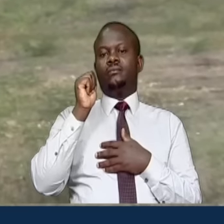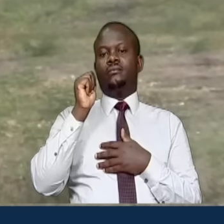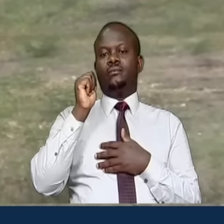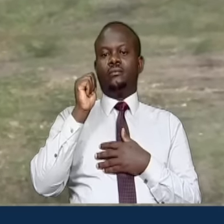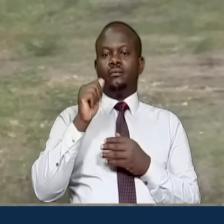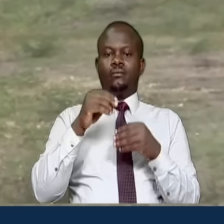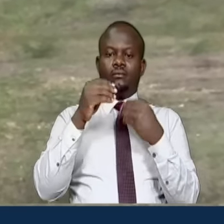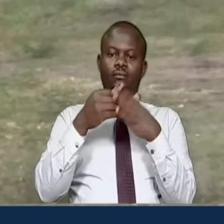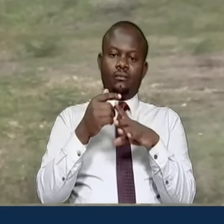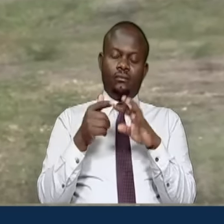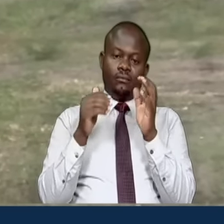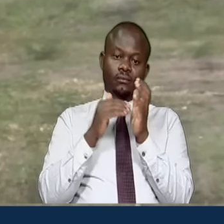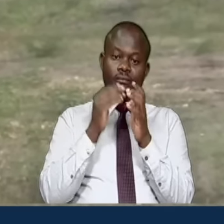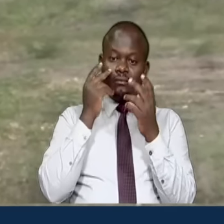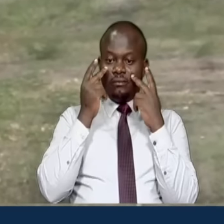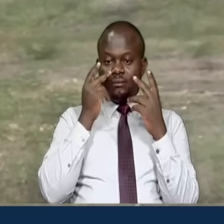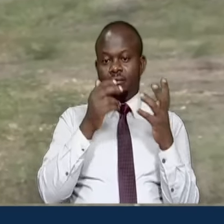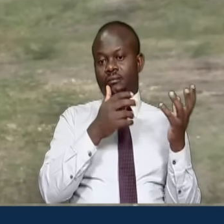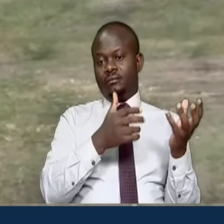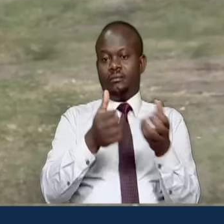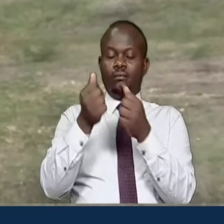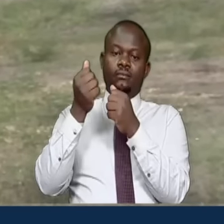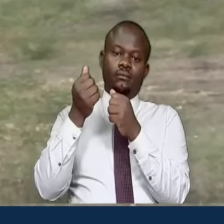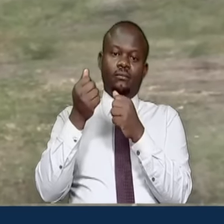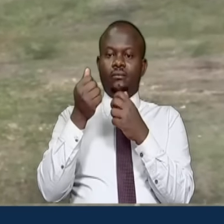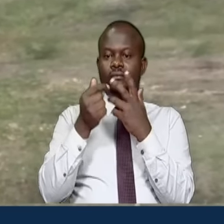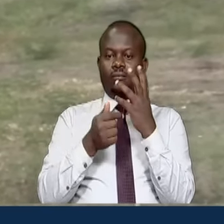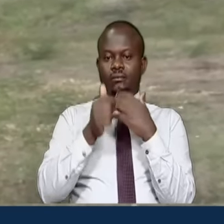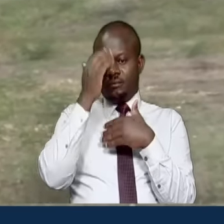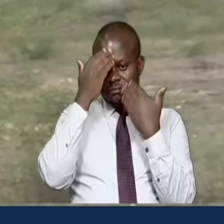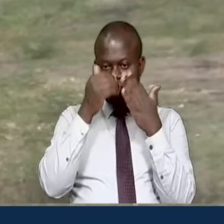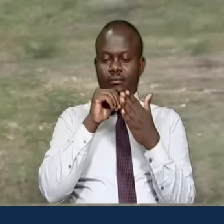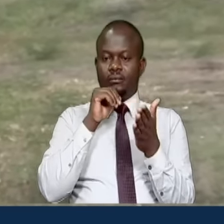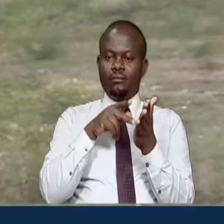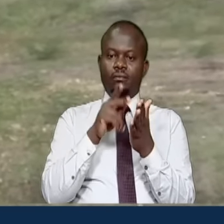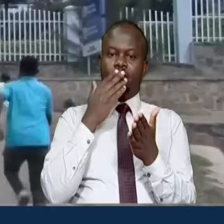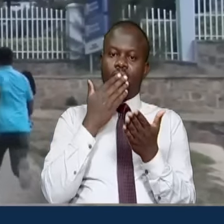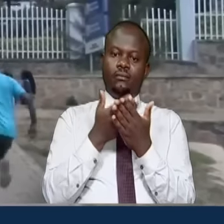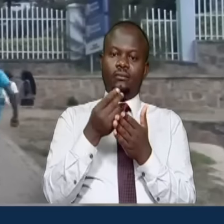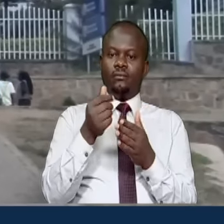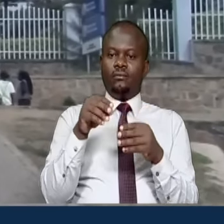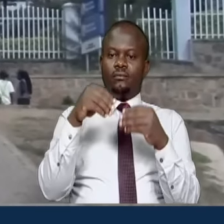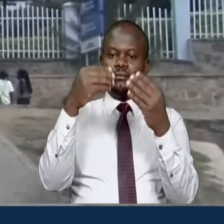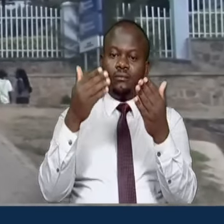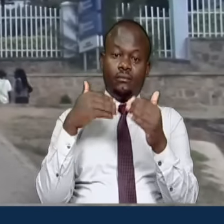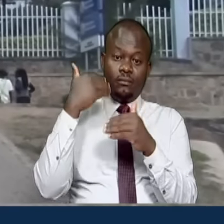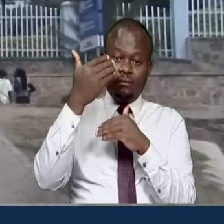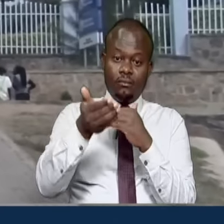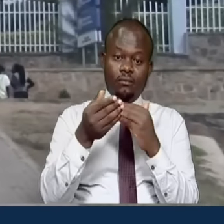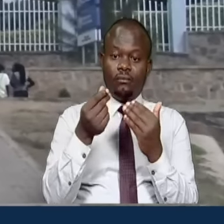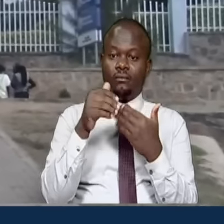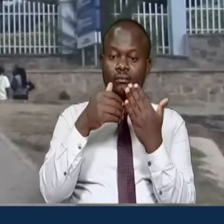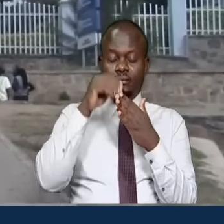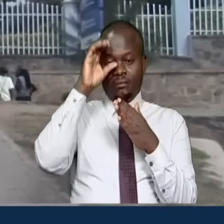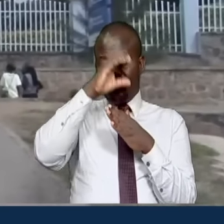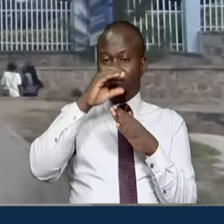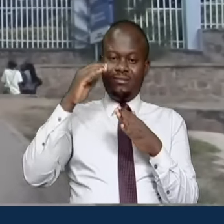bakayaguha ariko ugasanga n'ubundi bagutwara ingwate bitewe nuko utishyuye neza amafaranga wahawe ugasanga y'amafaranga ugiye kuyashaka kuri